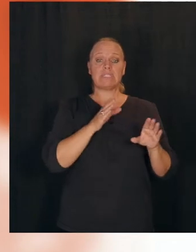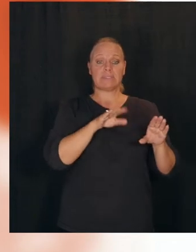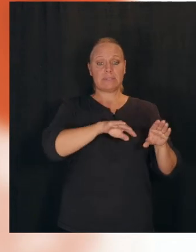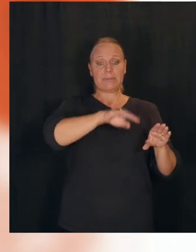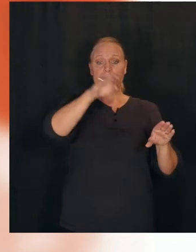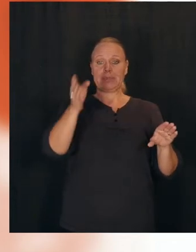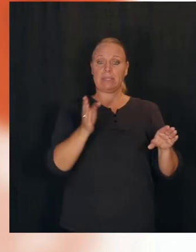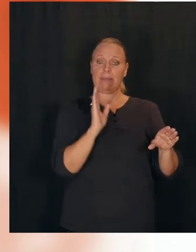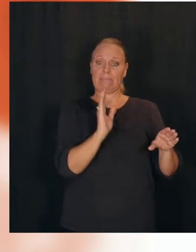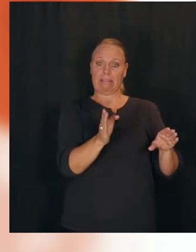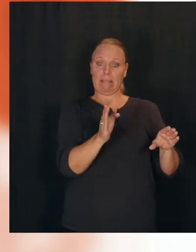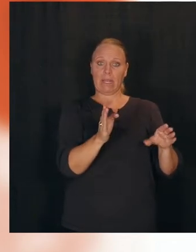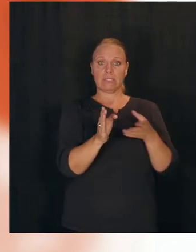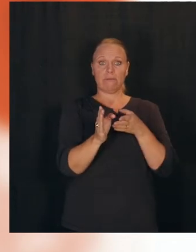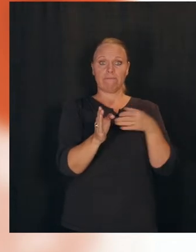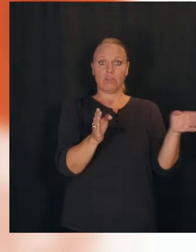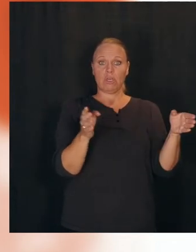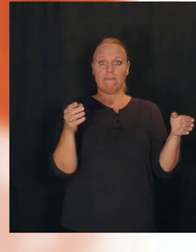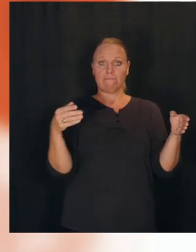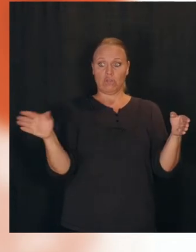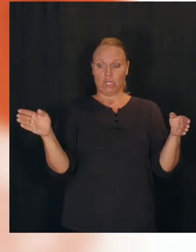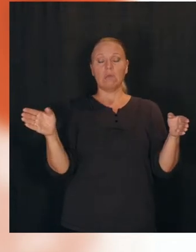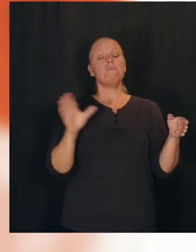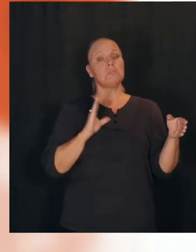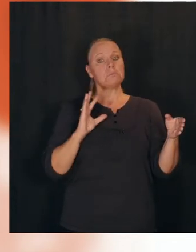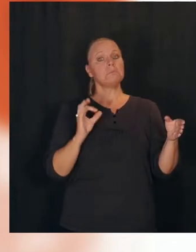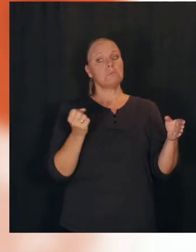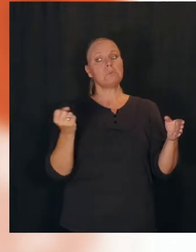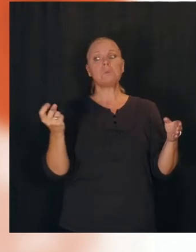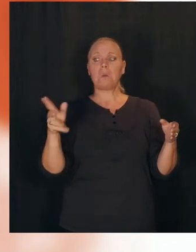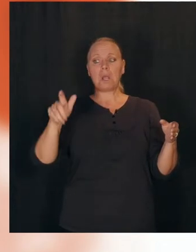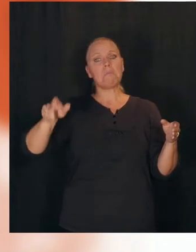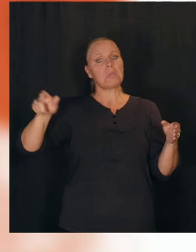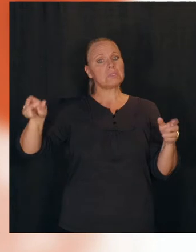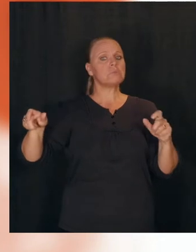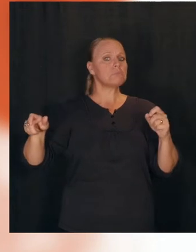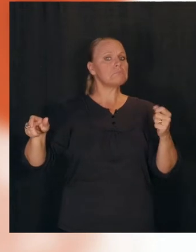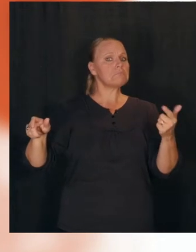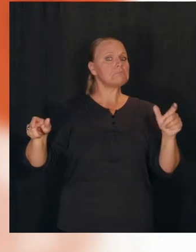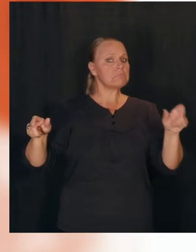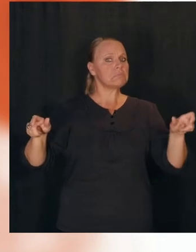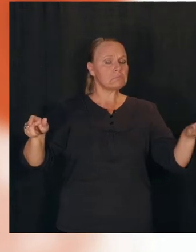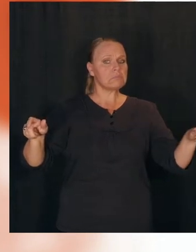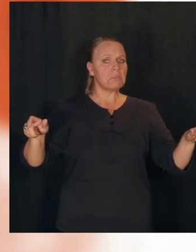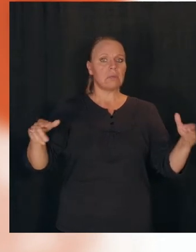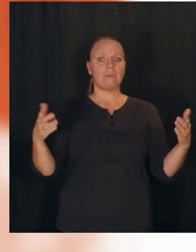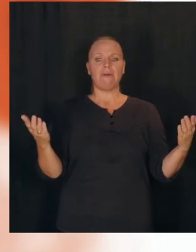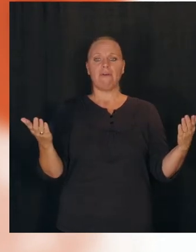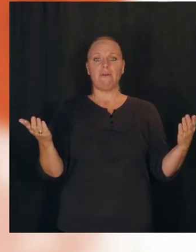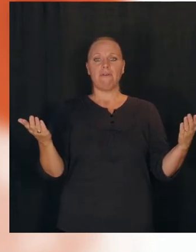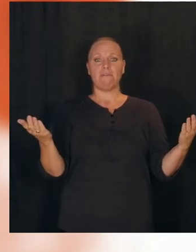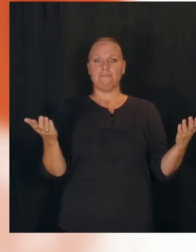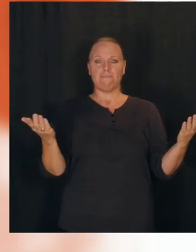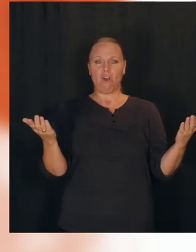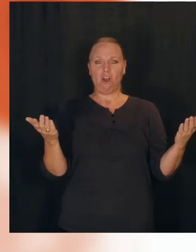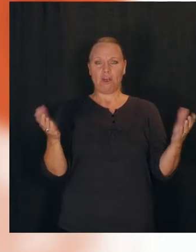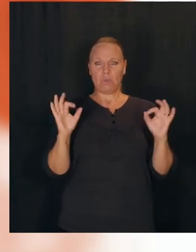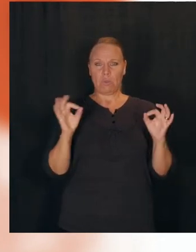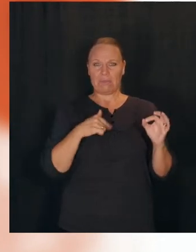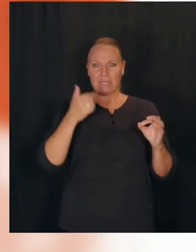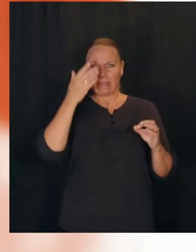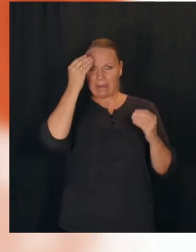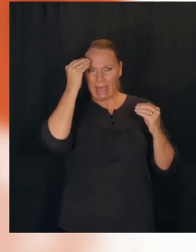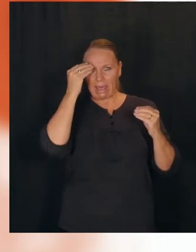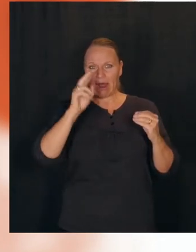ytterkanterna, i marginalerna, där finns några människor. Och vad har vi mest att lära oss om vilken flexibilitet som